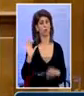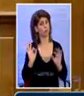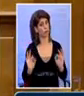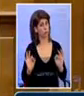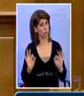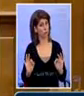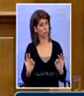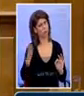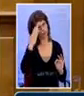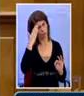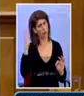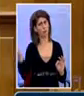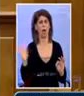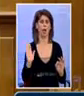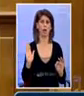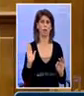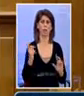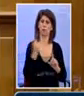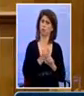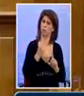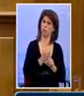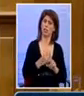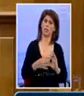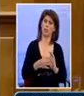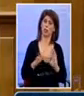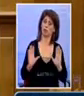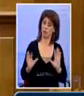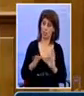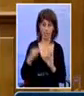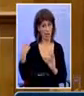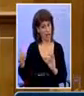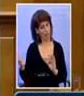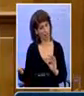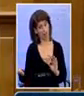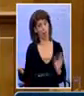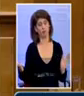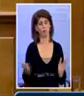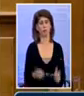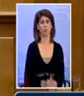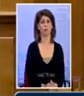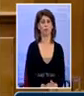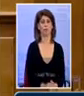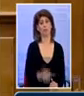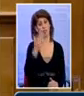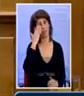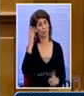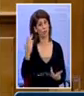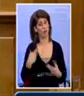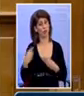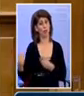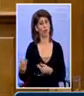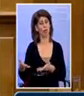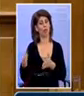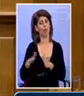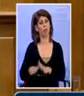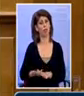Και βεβαίως σας τιμά να τον υπερασπίζεστε. Συνεργάτη σας ήτανε. Δεν σας τιμούσε βέβαια ότι του παρήχατε